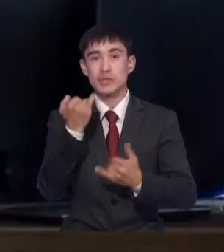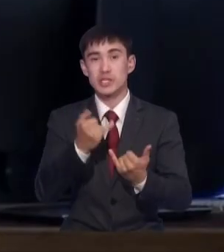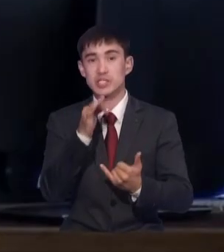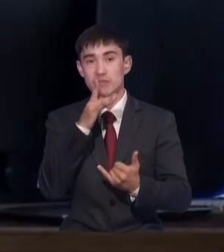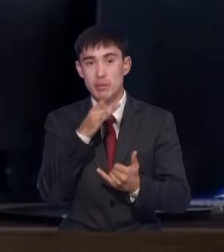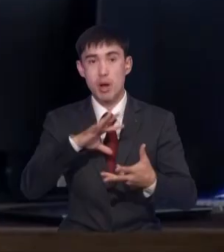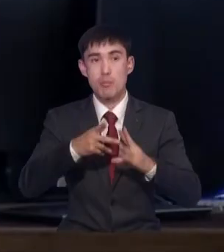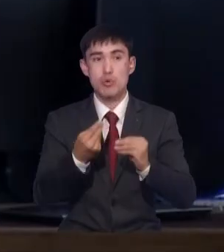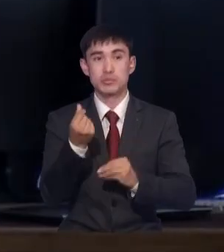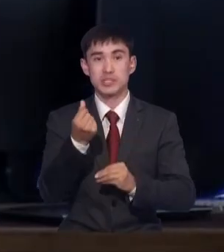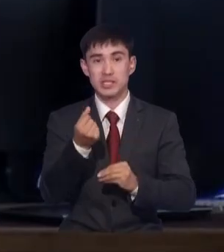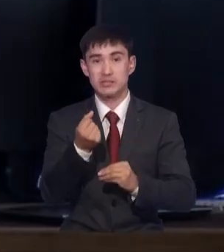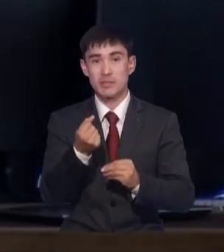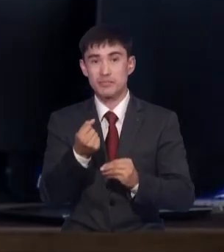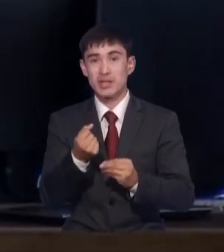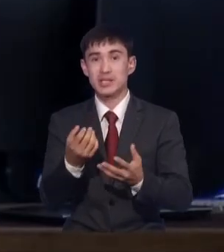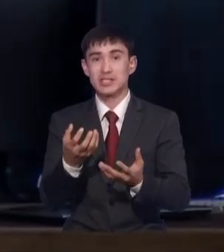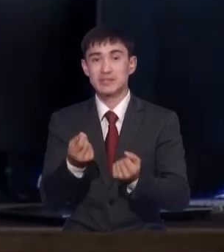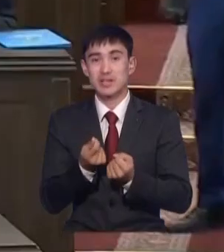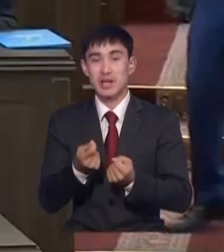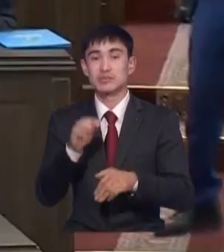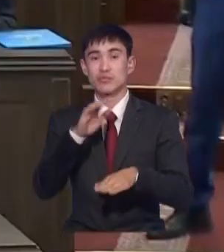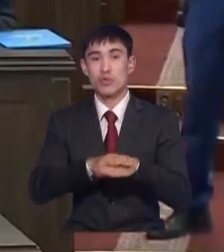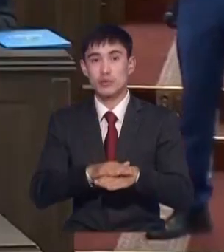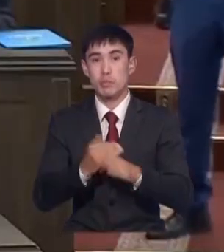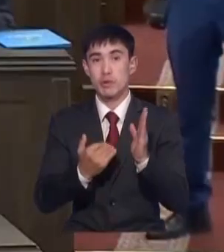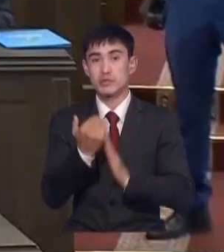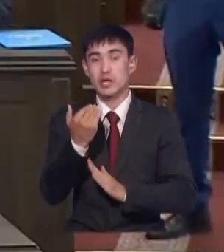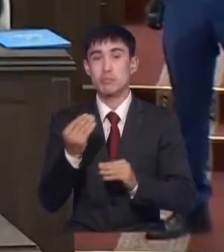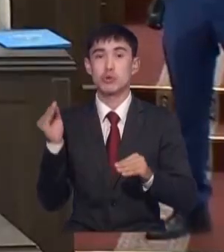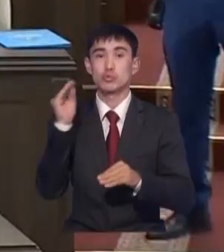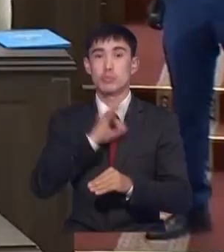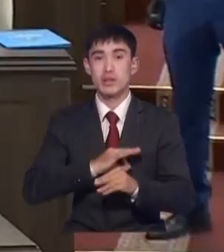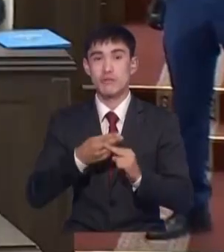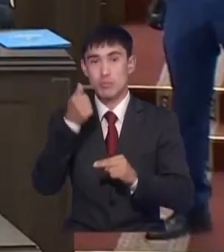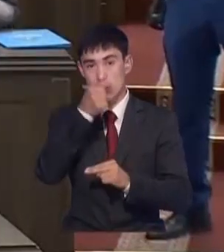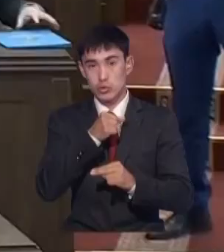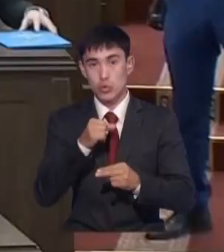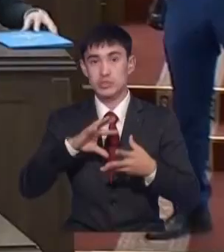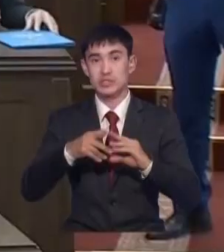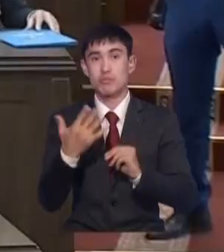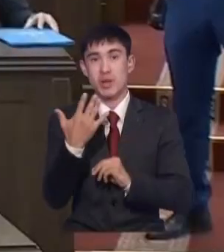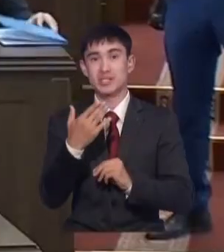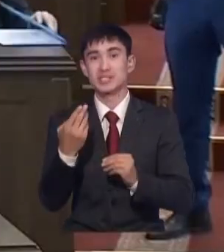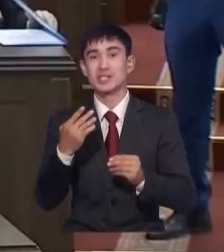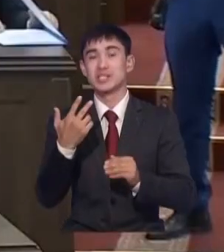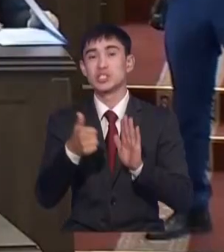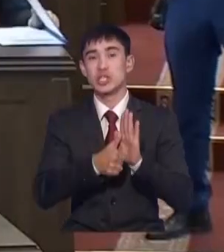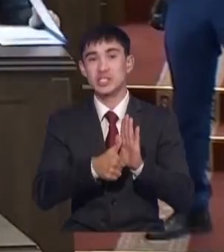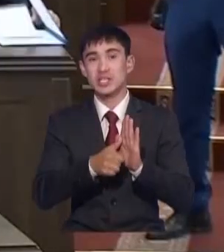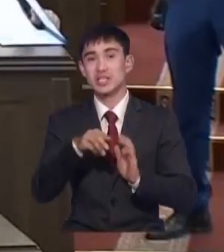что в настоящее время объем средств извлекаемых из фонда превышает поступление, и в этом году он составит